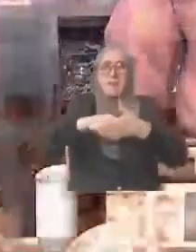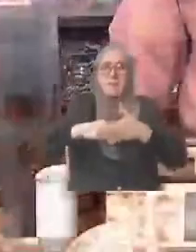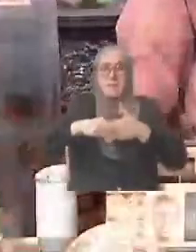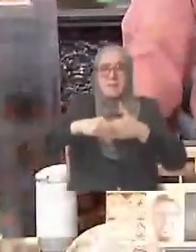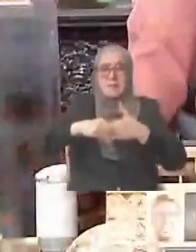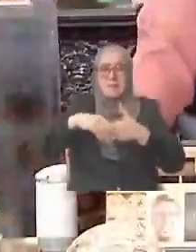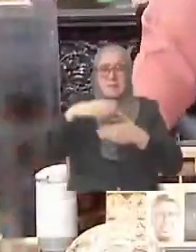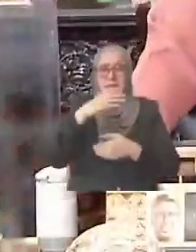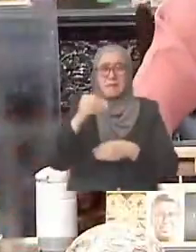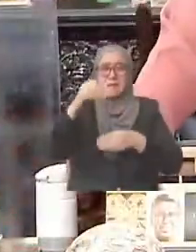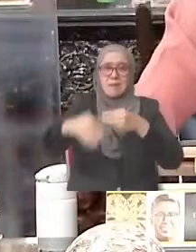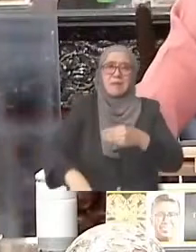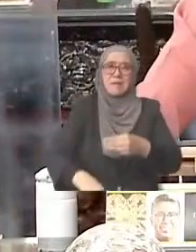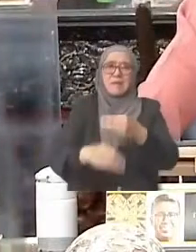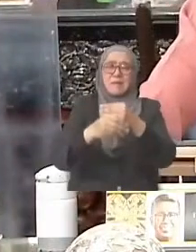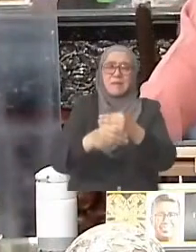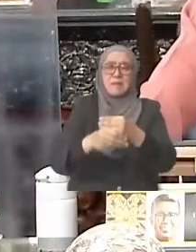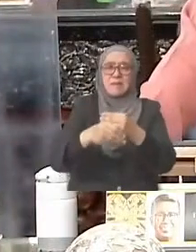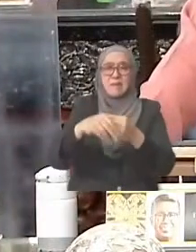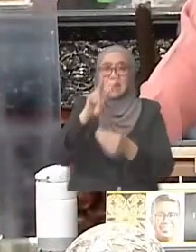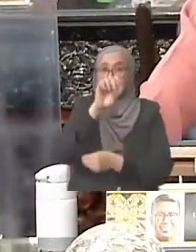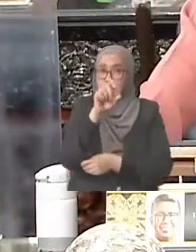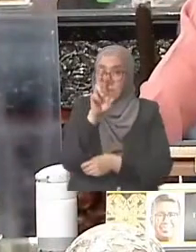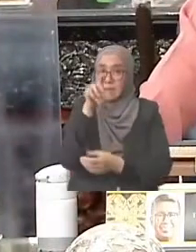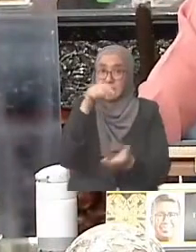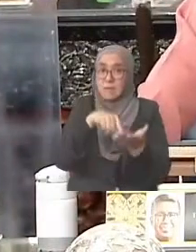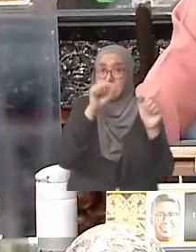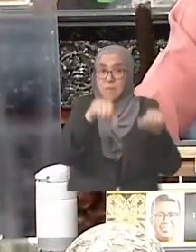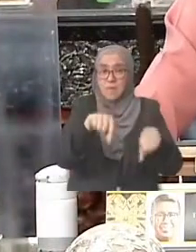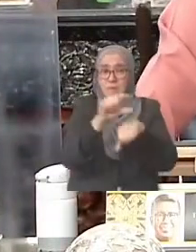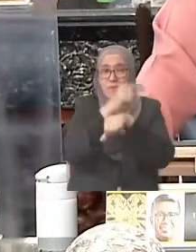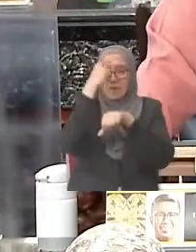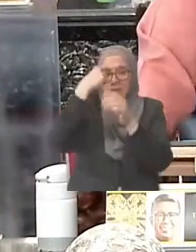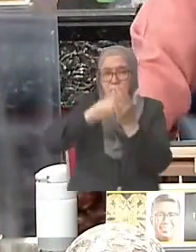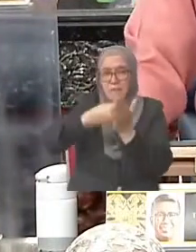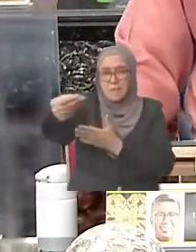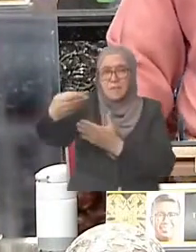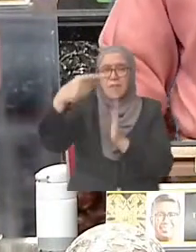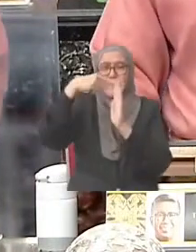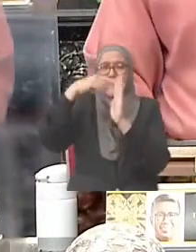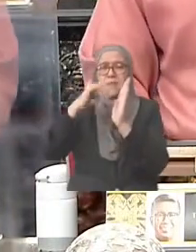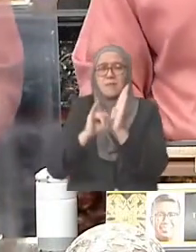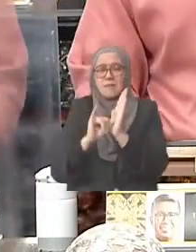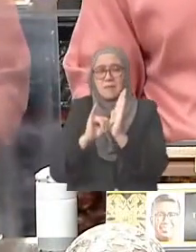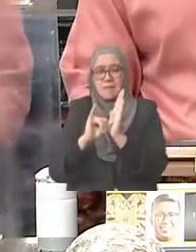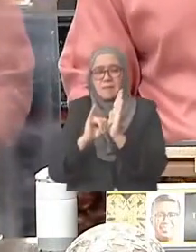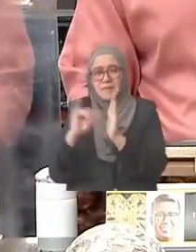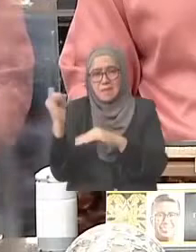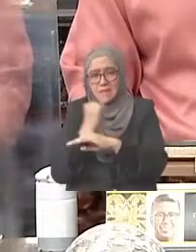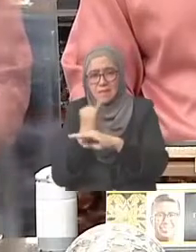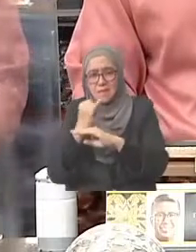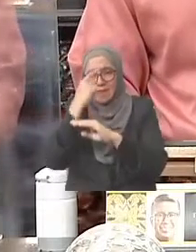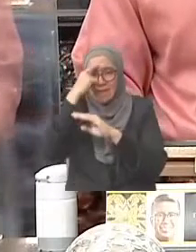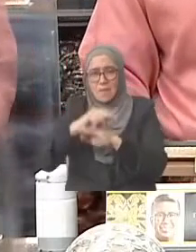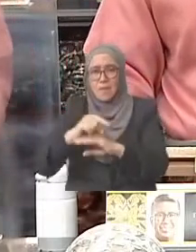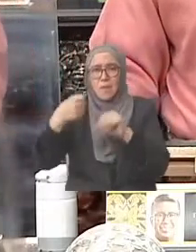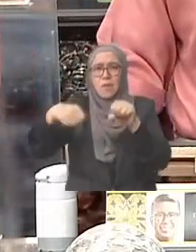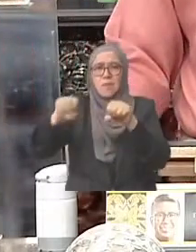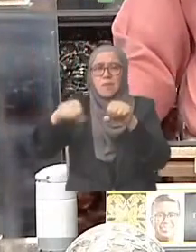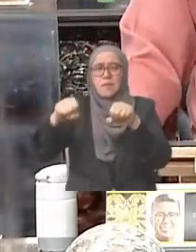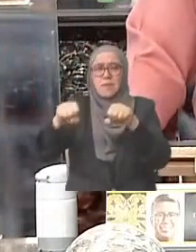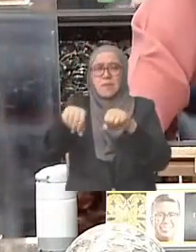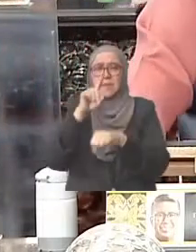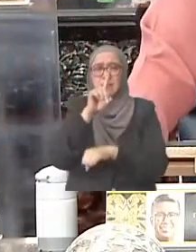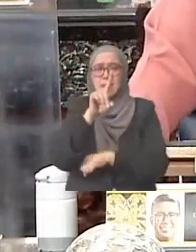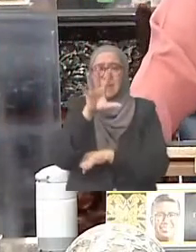Sebagai tambahan b c ini juga boleh digunakan untuk membeli polisi insurance copy hansip bagi motosikal 150cc ke